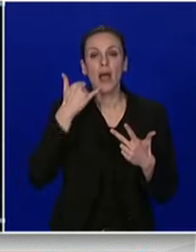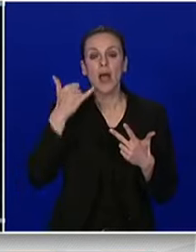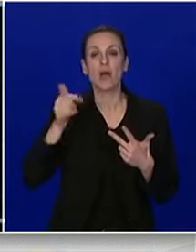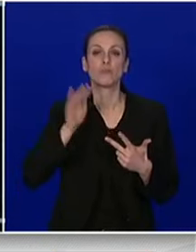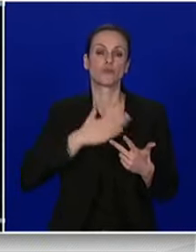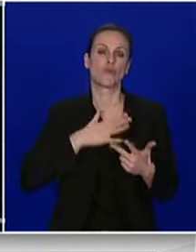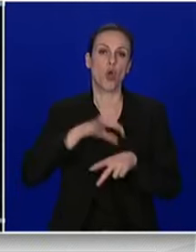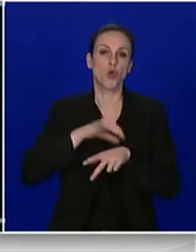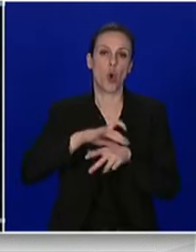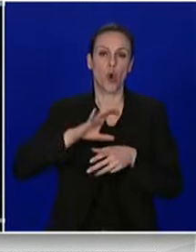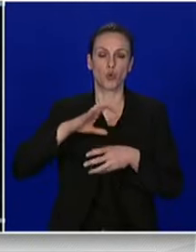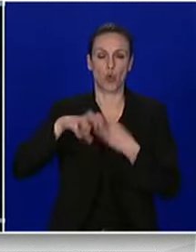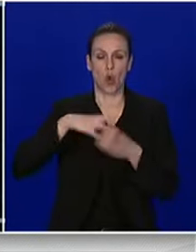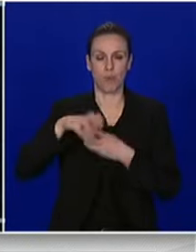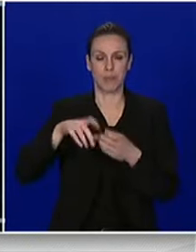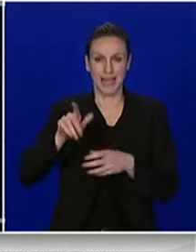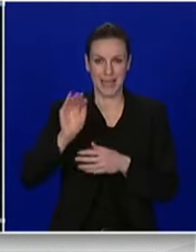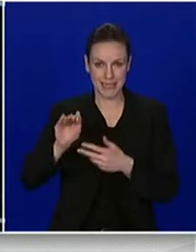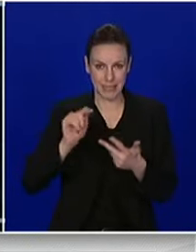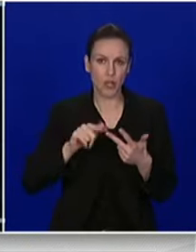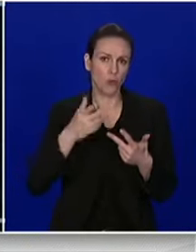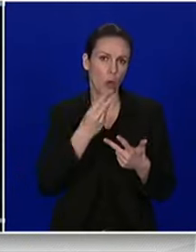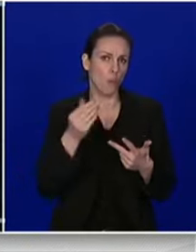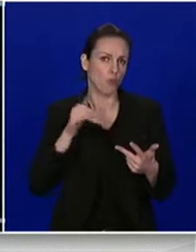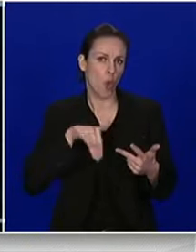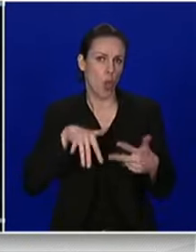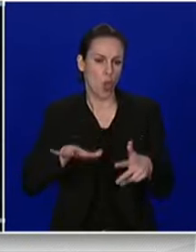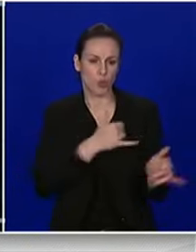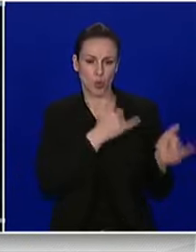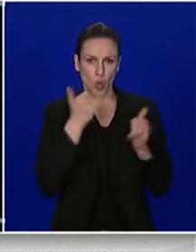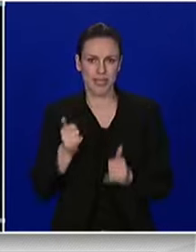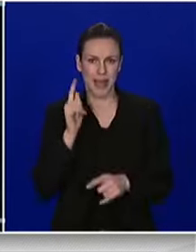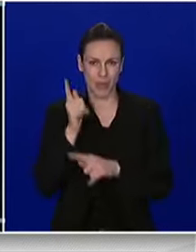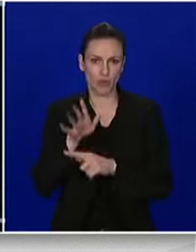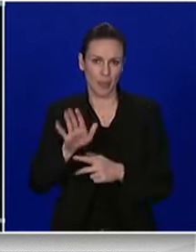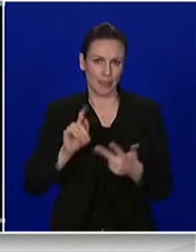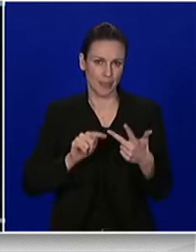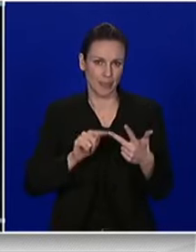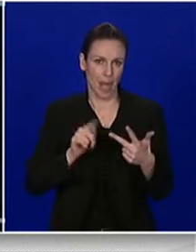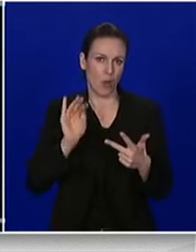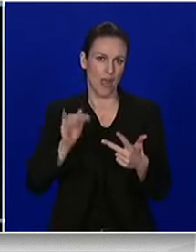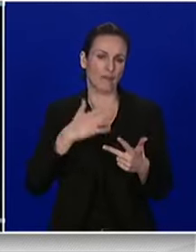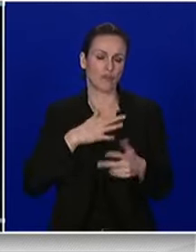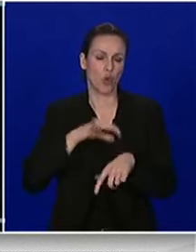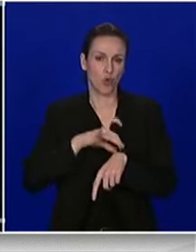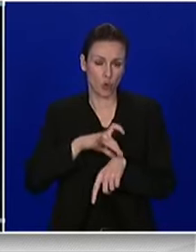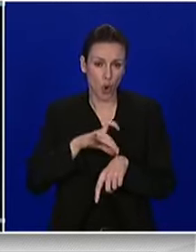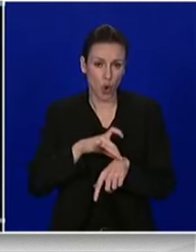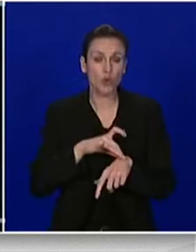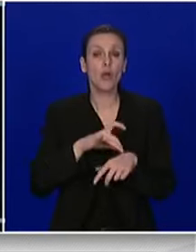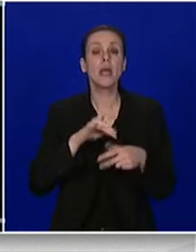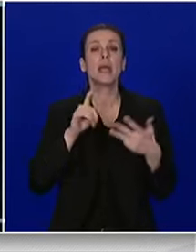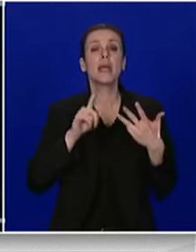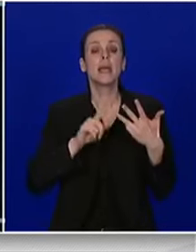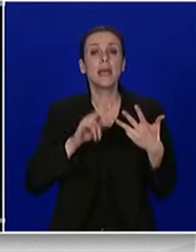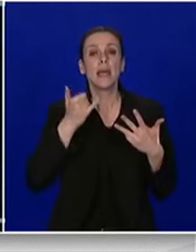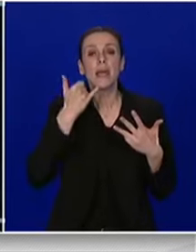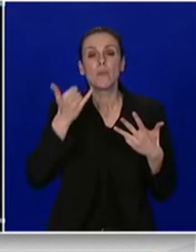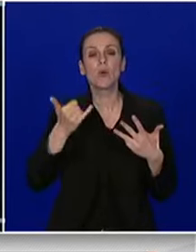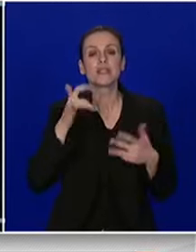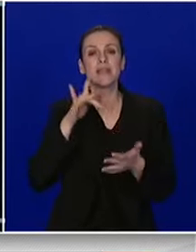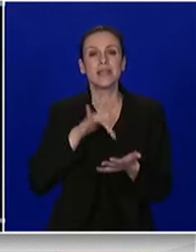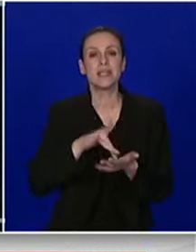obiteljskom liječniku, što je većina građana koji su do sad se naručili napravila tako do sada, te pozivnom